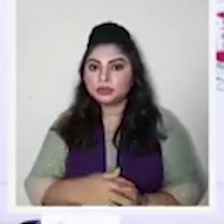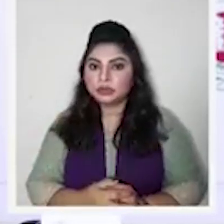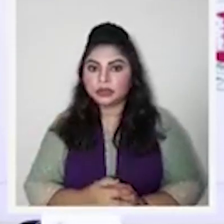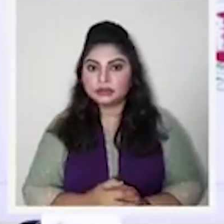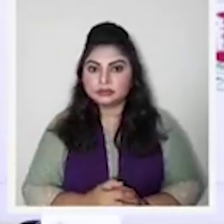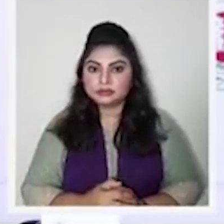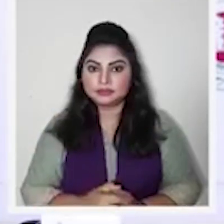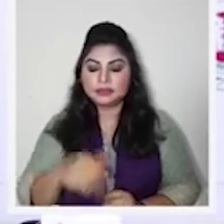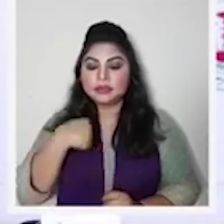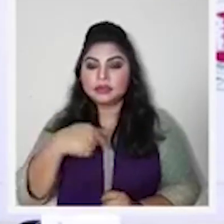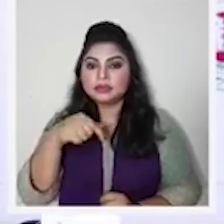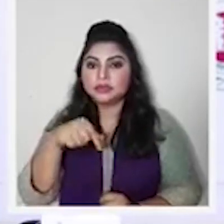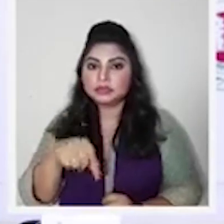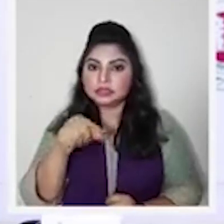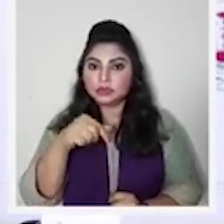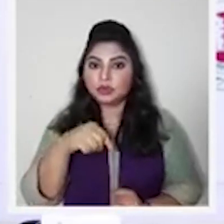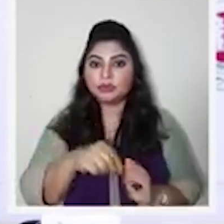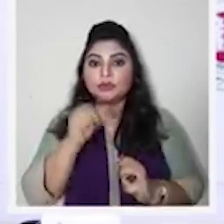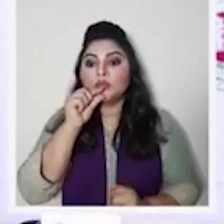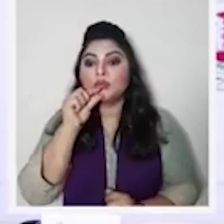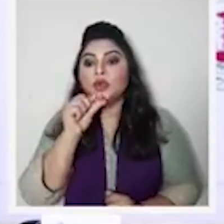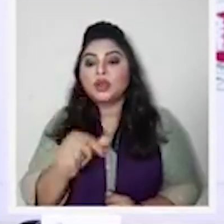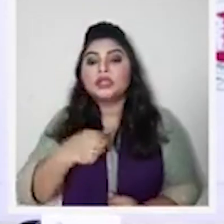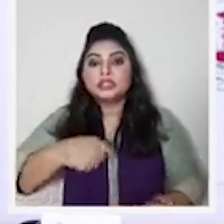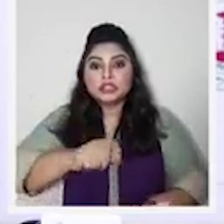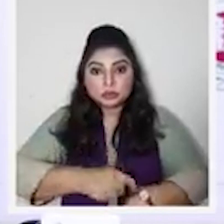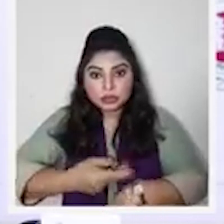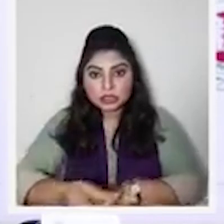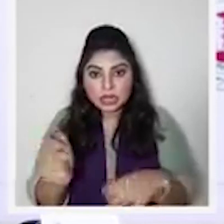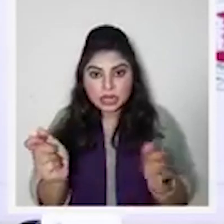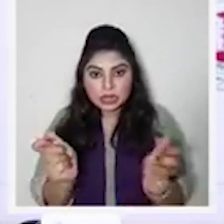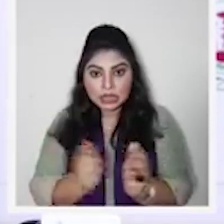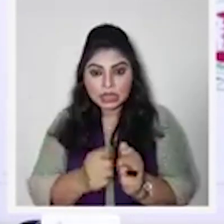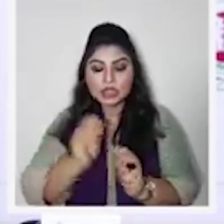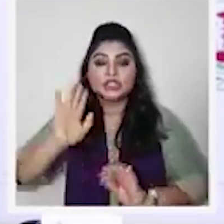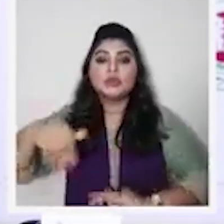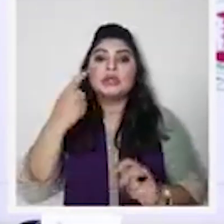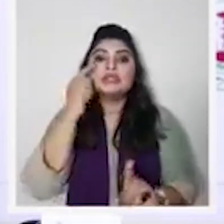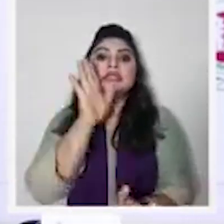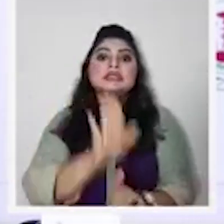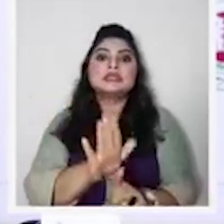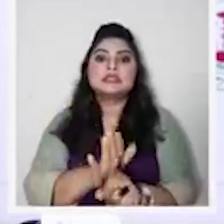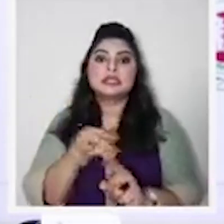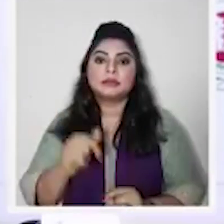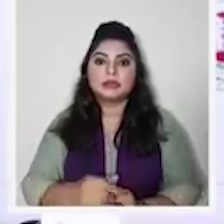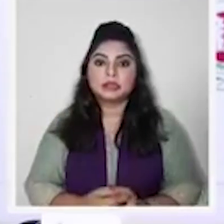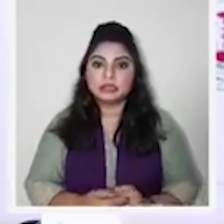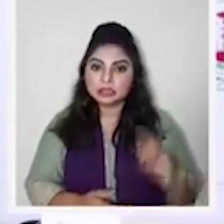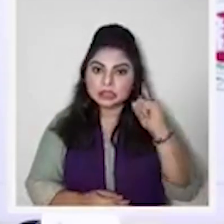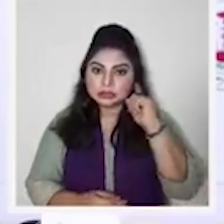জায়গায় যথাসম্ভব দৈনন্দিন রুটিন মেনে চলুন। কর্মকালীন সময়ের সাথে সমন্বয় করে 8 ঘন্টা ঘুমের সময়